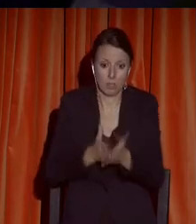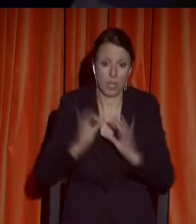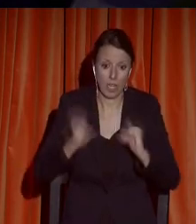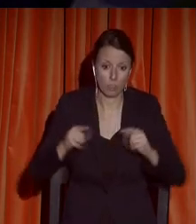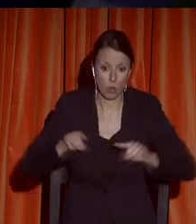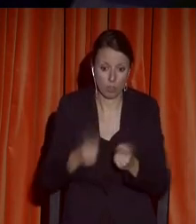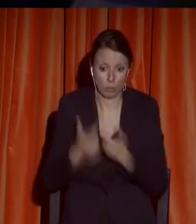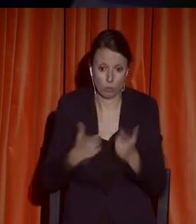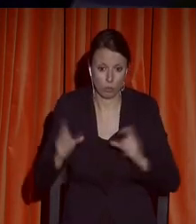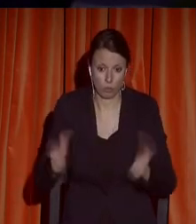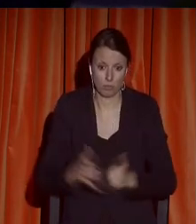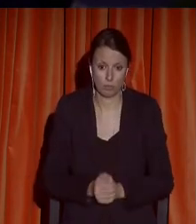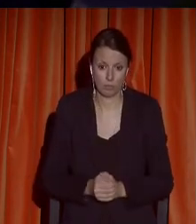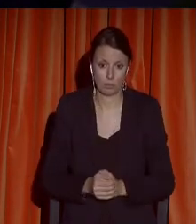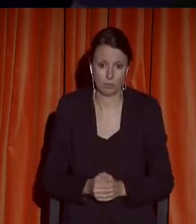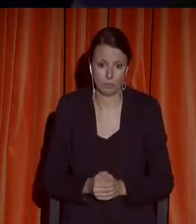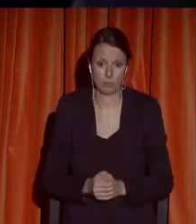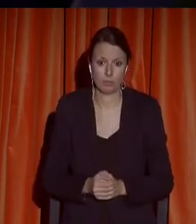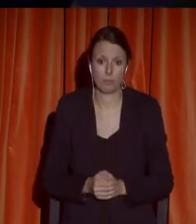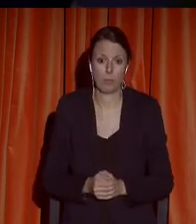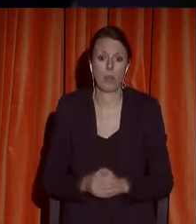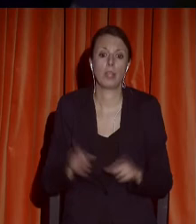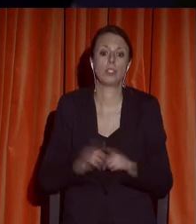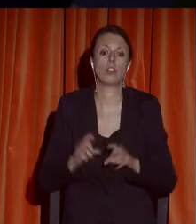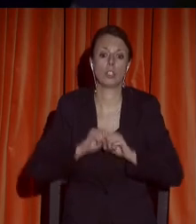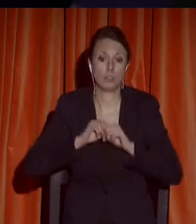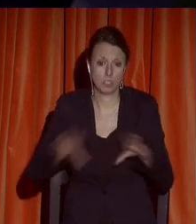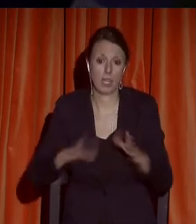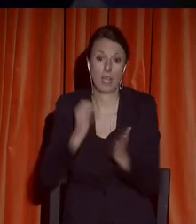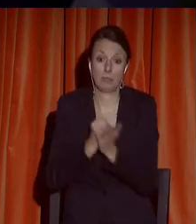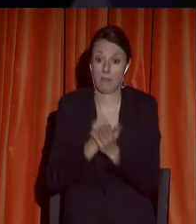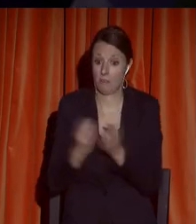No i oczywiście kwestia istotna,